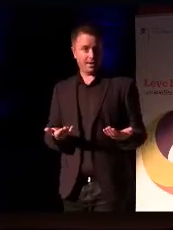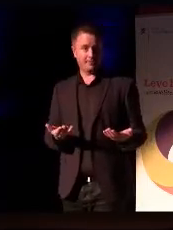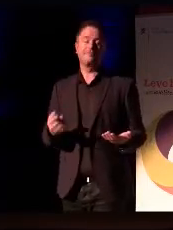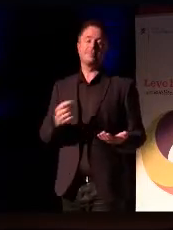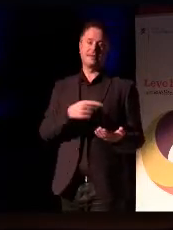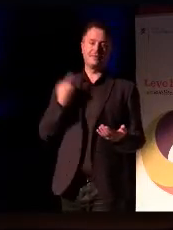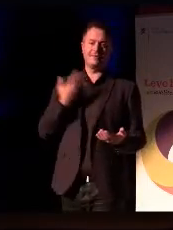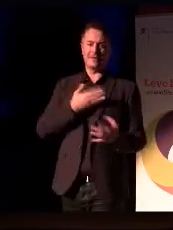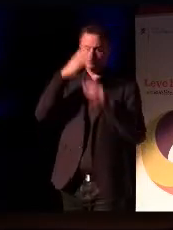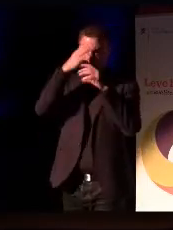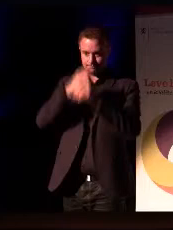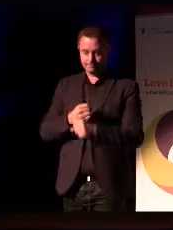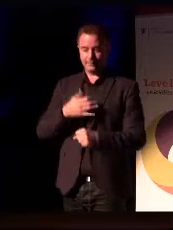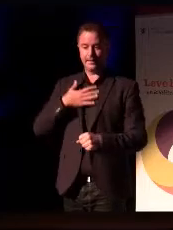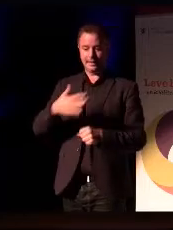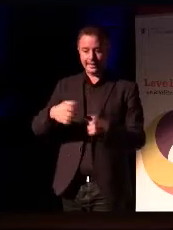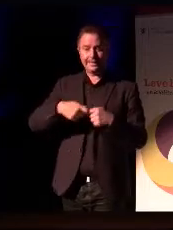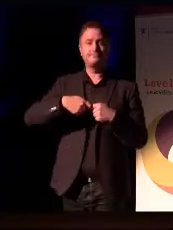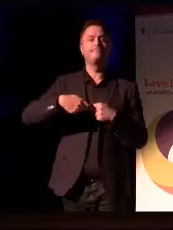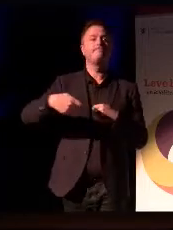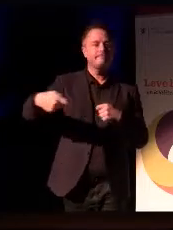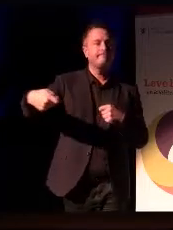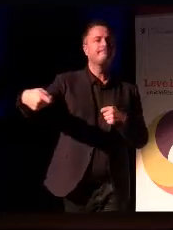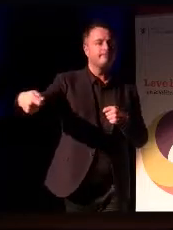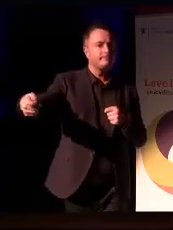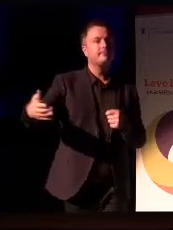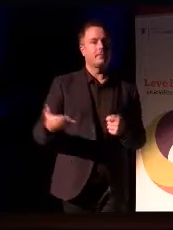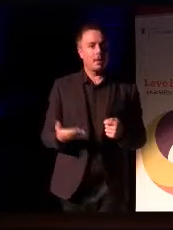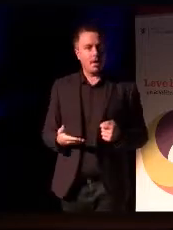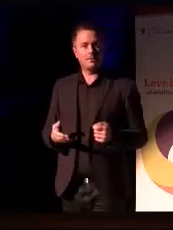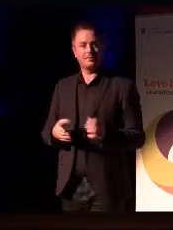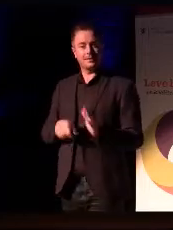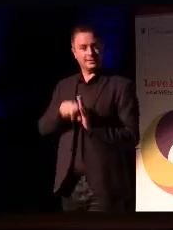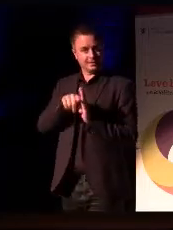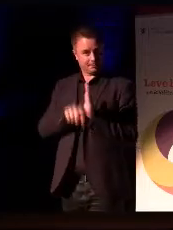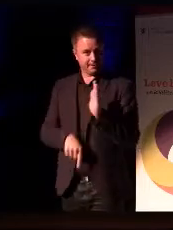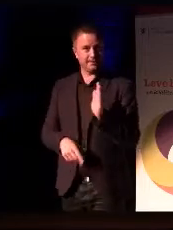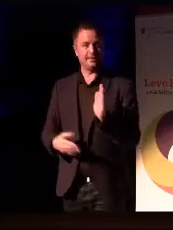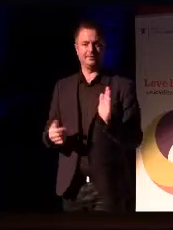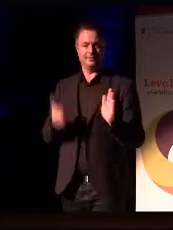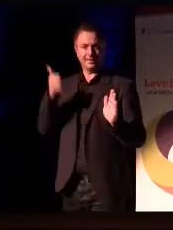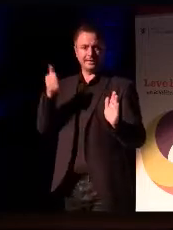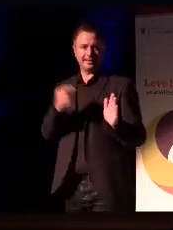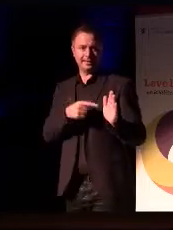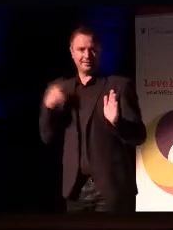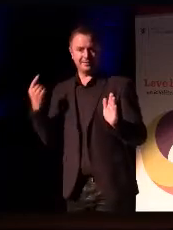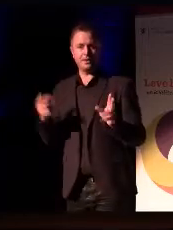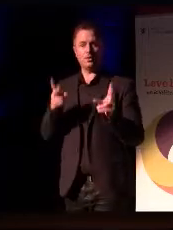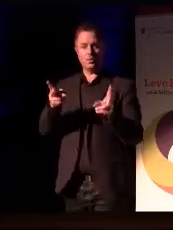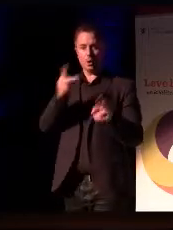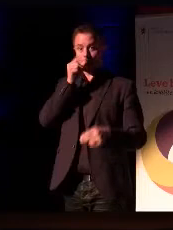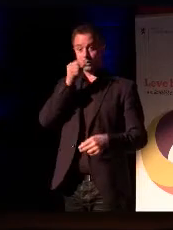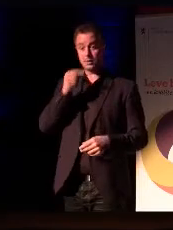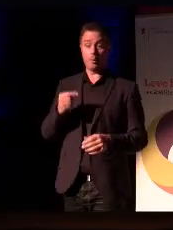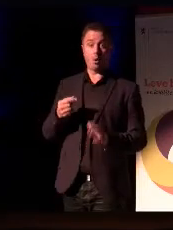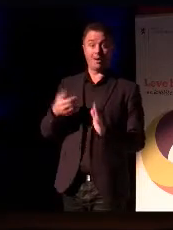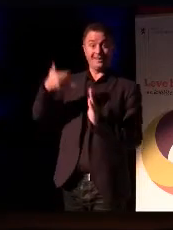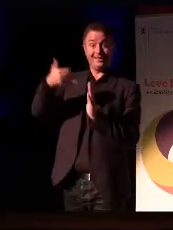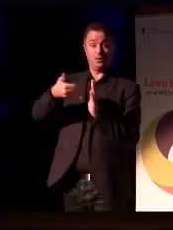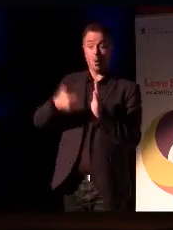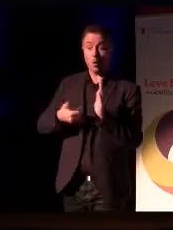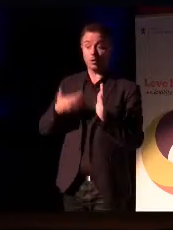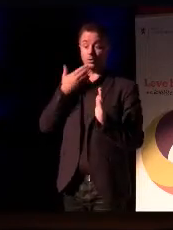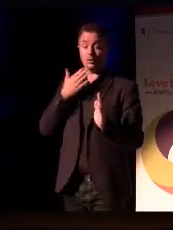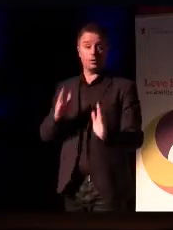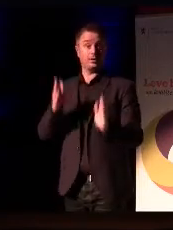våre. Men vi bør være opptatt av å legge liv til årene også. Og det nettopp det